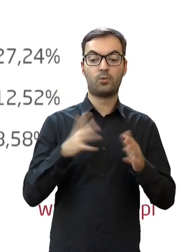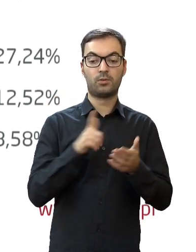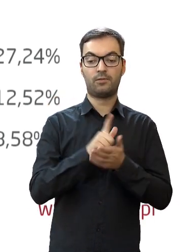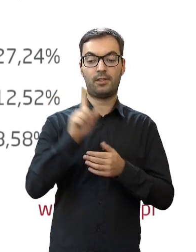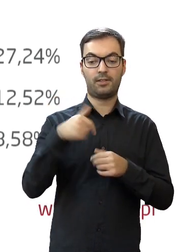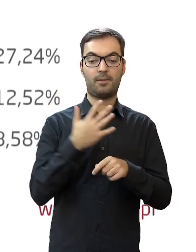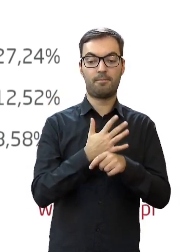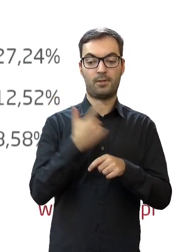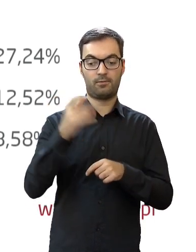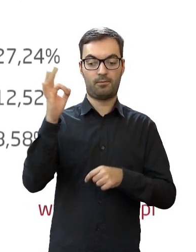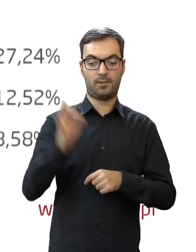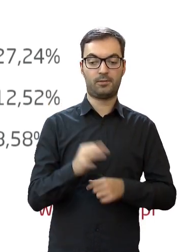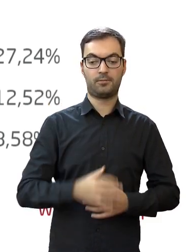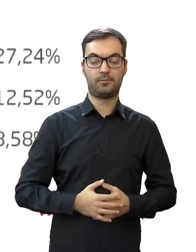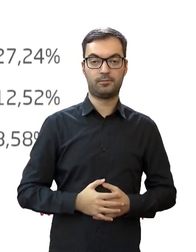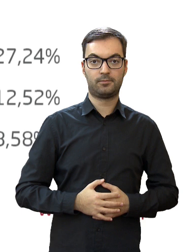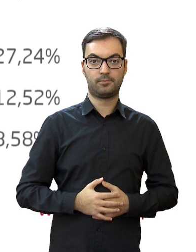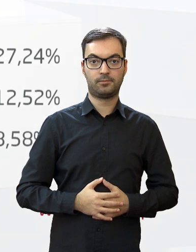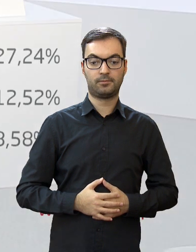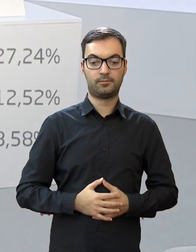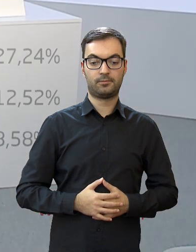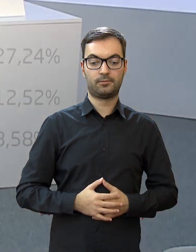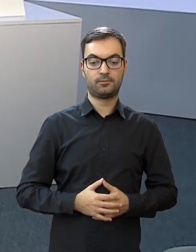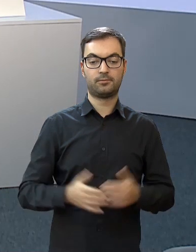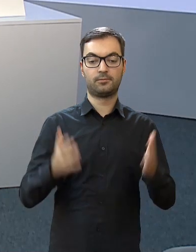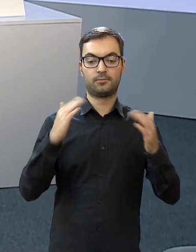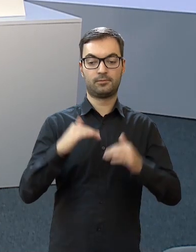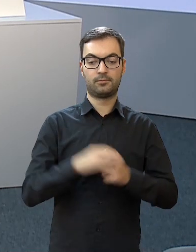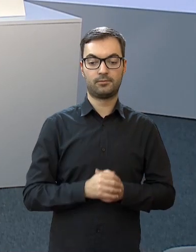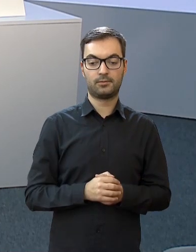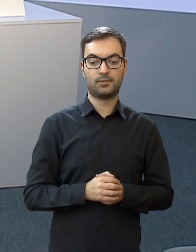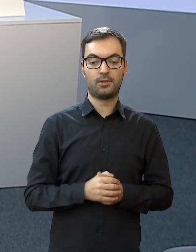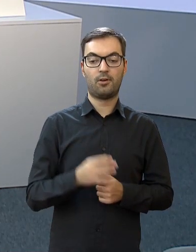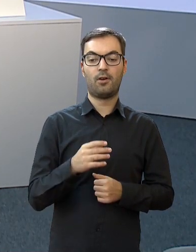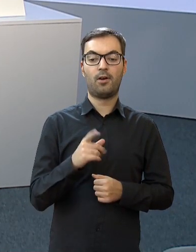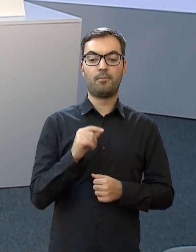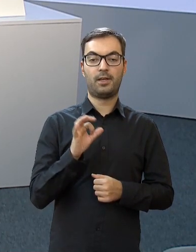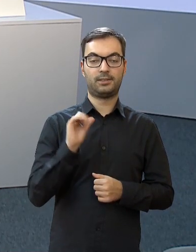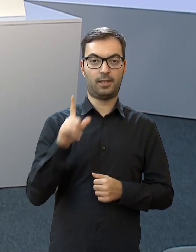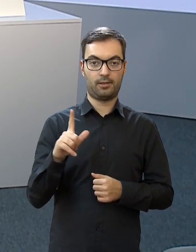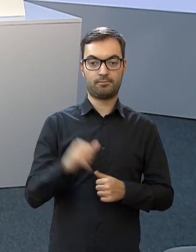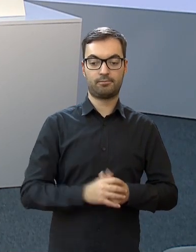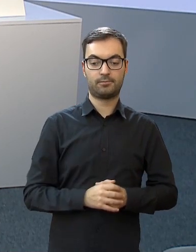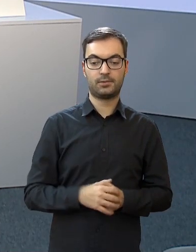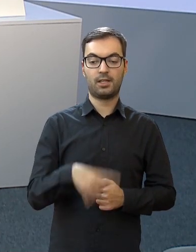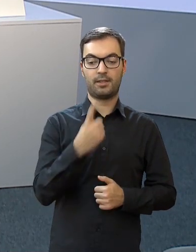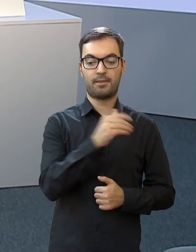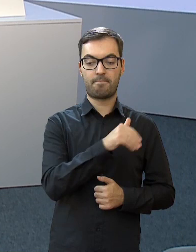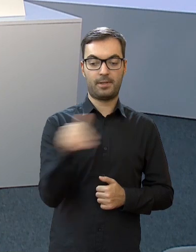,52%. Komitet Wyborczy Polskie Stronnictwo Ludowe 1